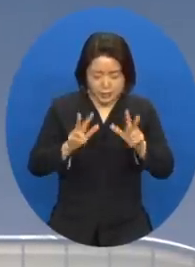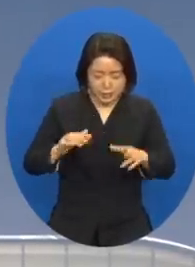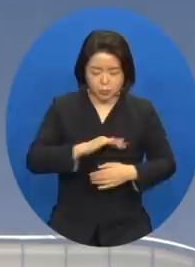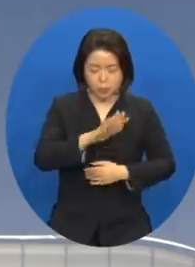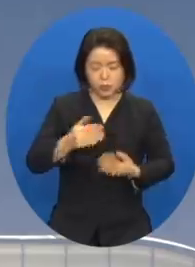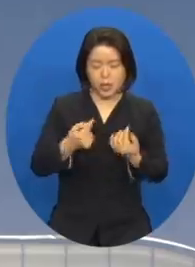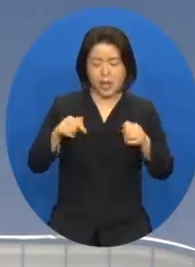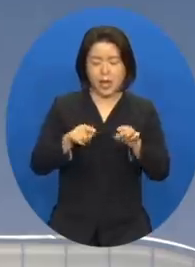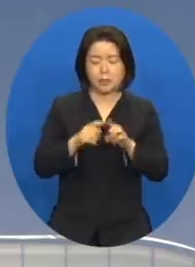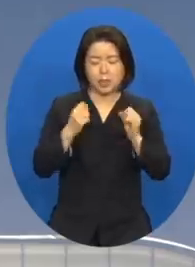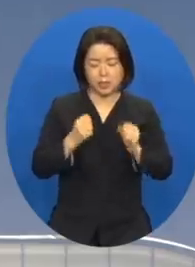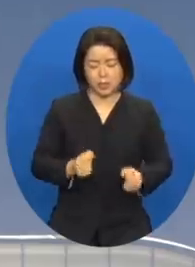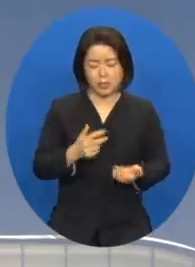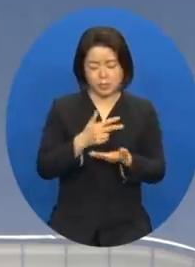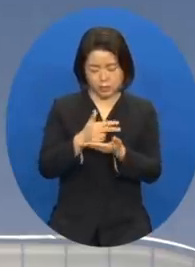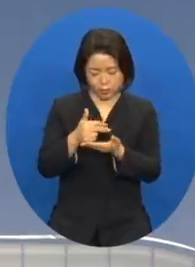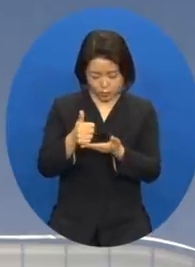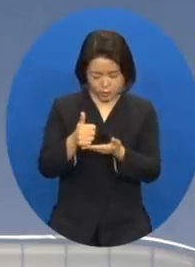함께 계시는 주님,